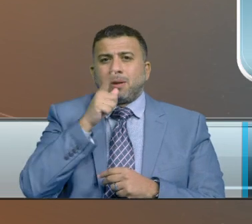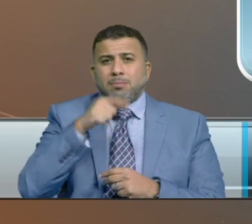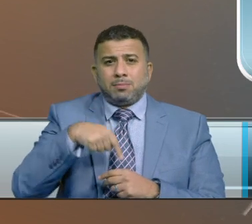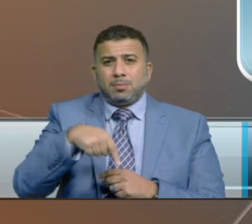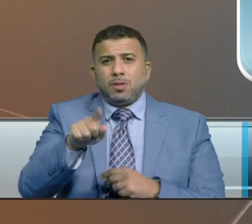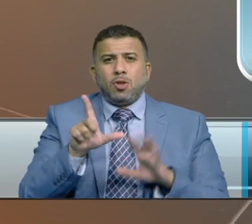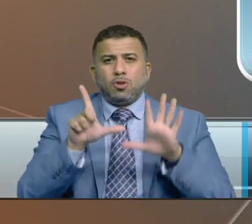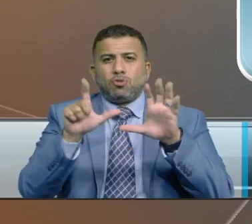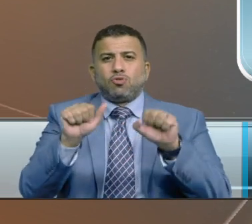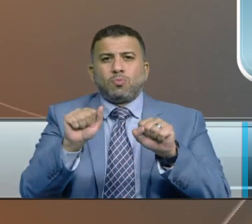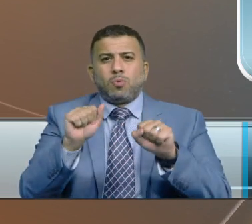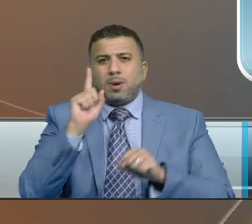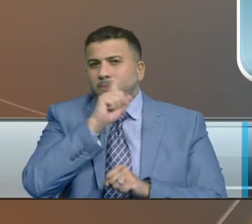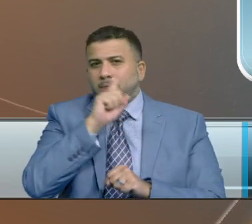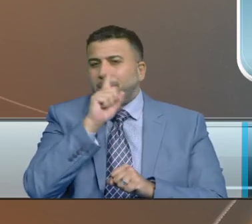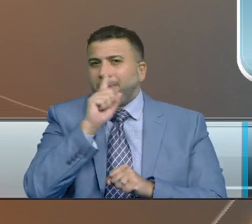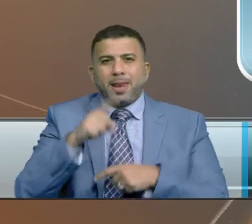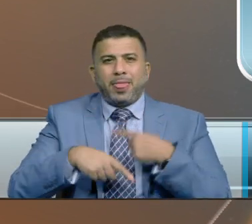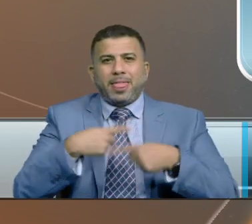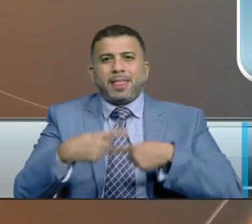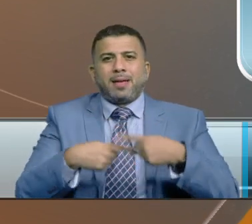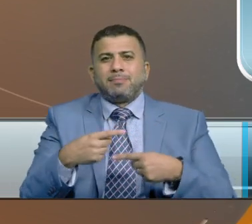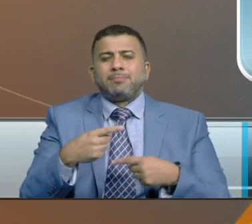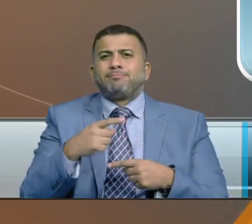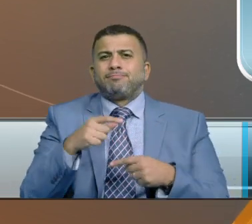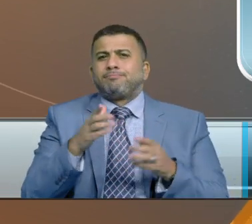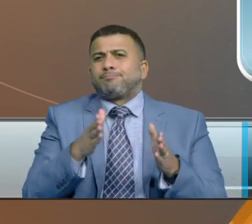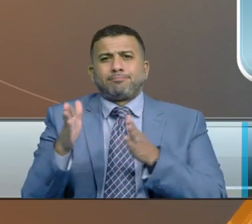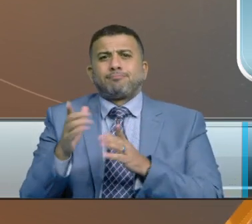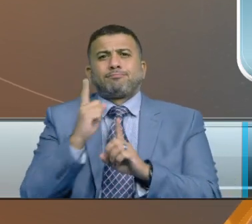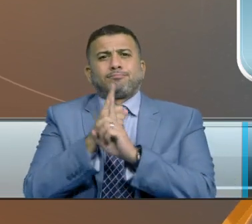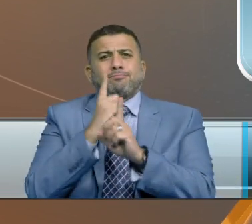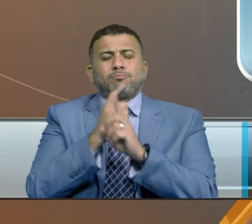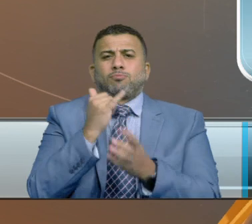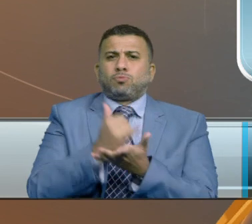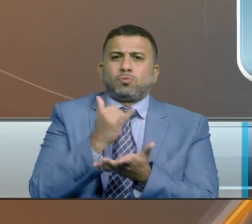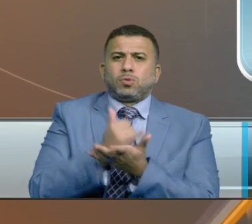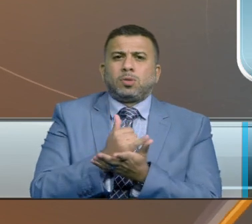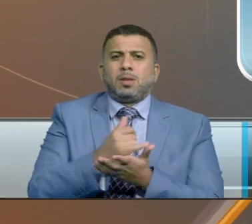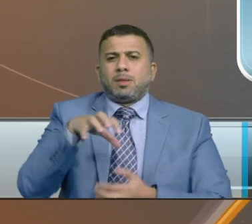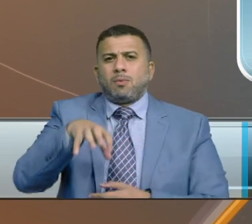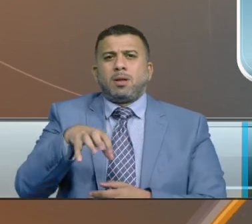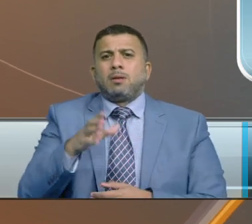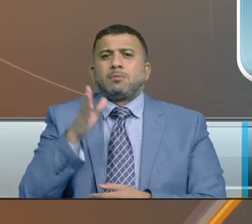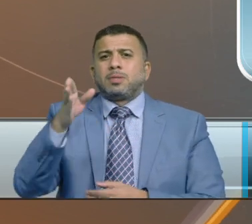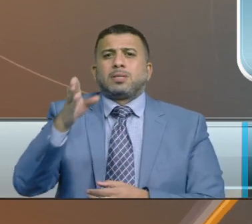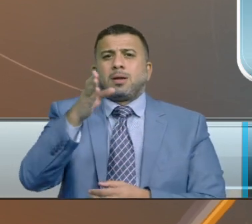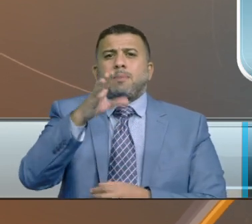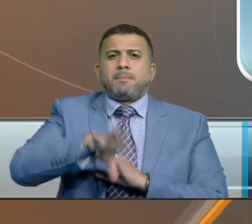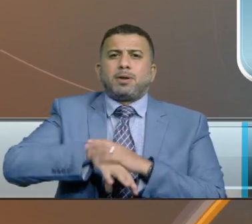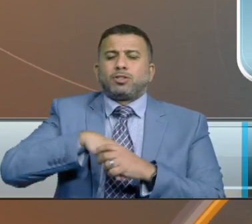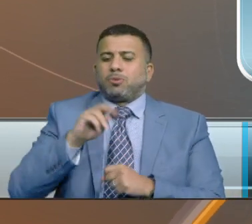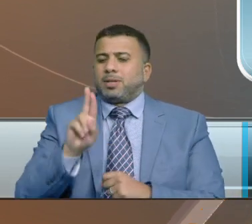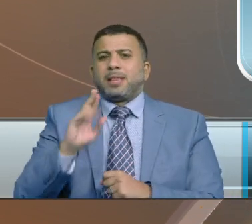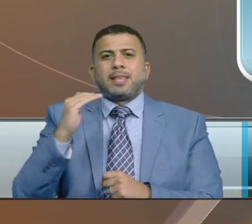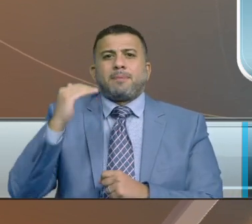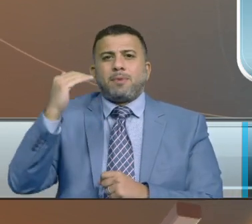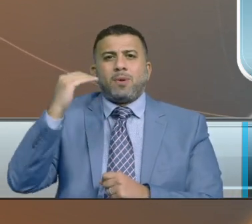تعقد ضمن اسبوع ابو ظبي للاستدامه لاجاربه لقاء عدد من المسؤولين في الدوله الاستراتيجيه